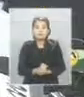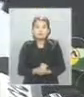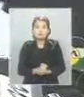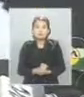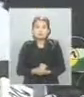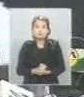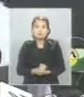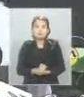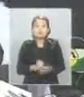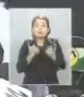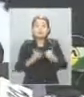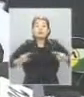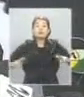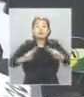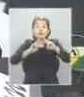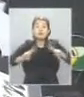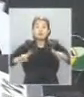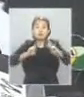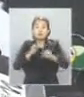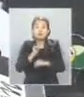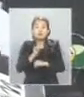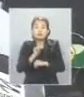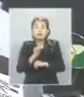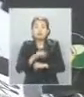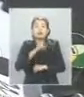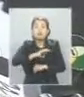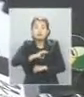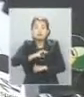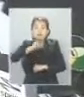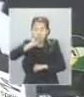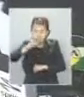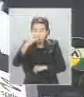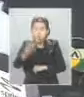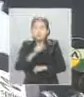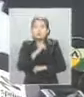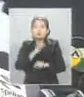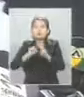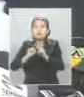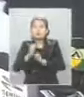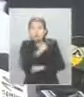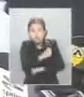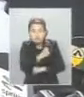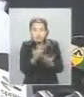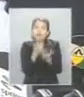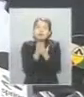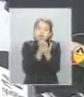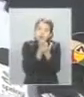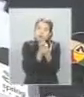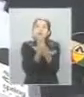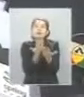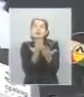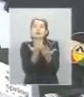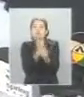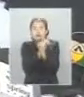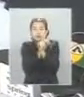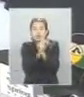ตอนนี้ทางกระทรวงได้แสดงเจตนาไปแล้วนะครับคือนอกเหนือจากเงินช่วยเหลือตามแนวทางปกติ